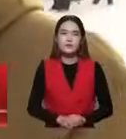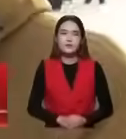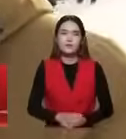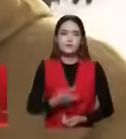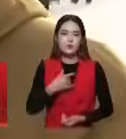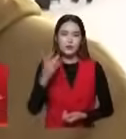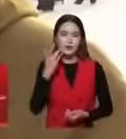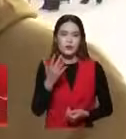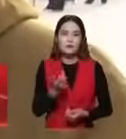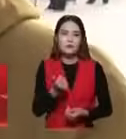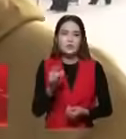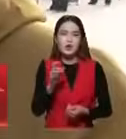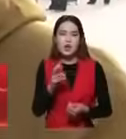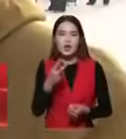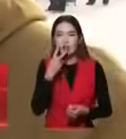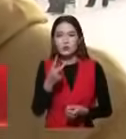ескі көліктер ғой.